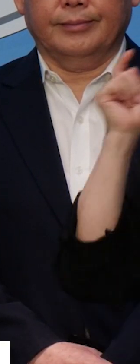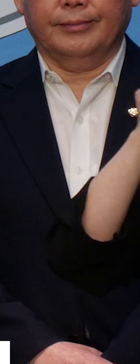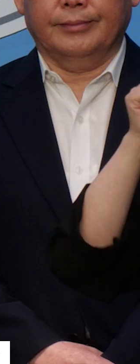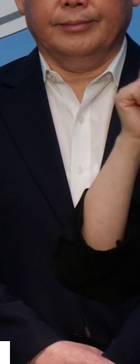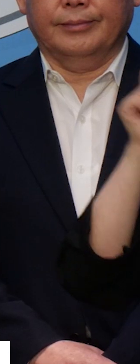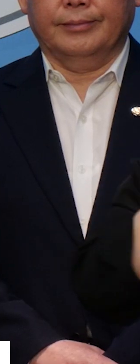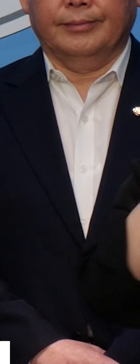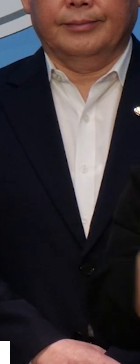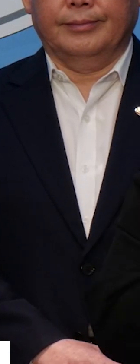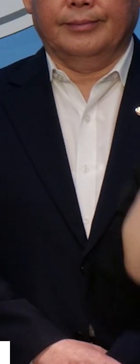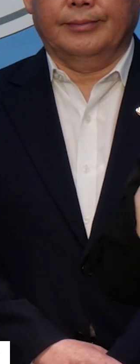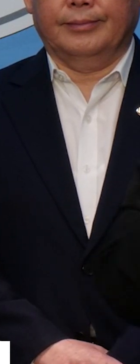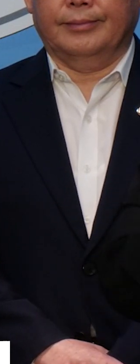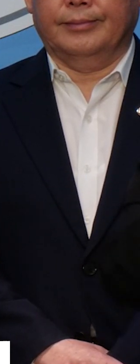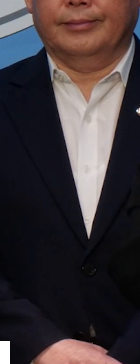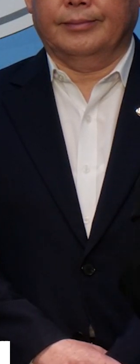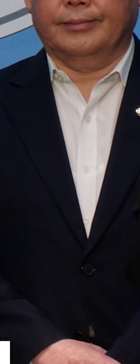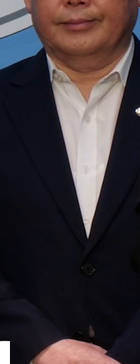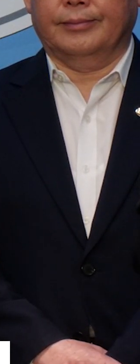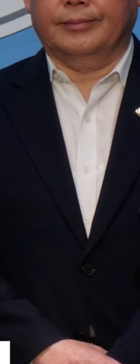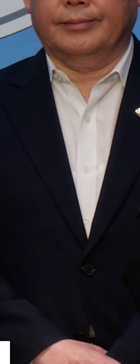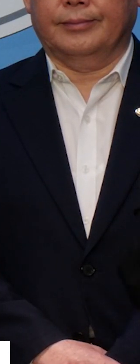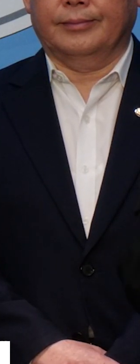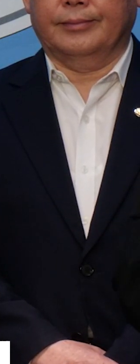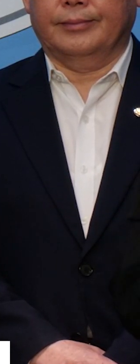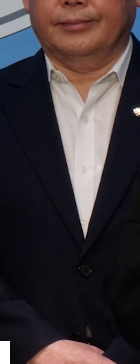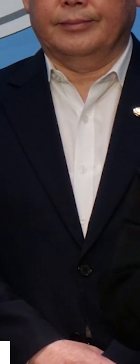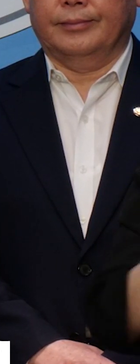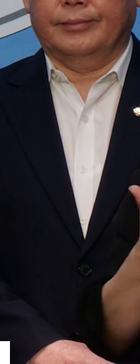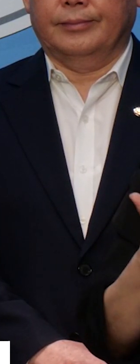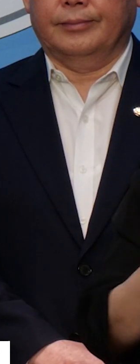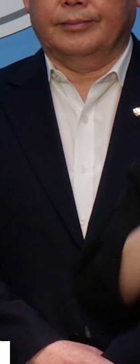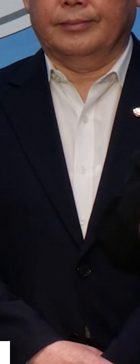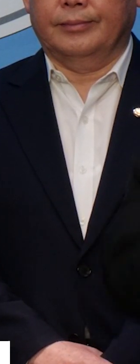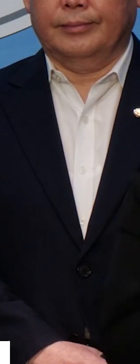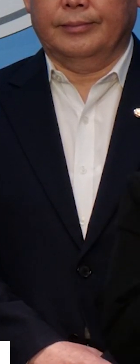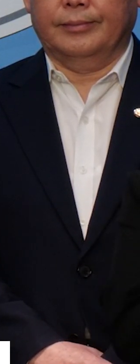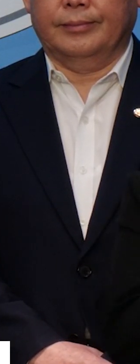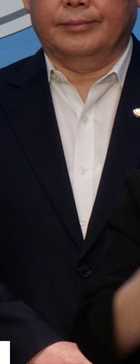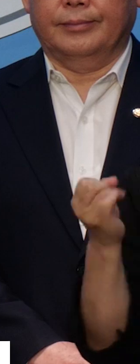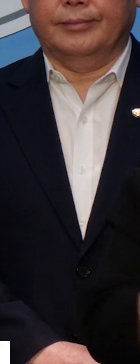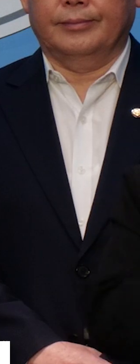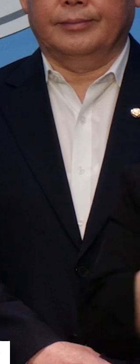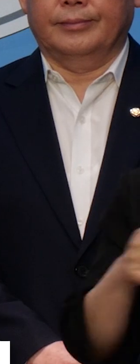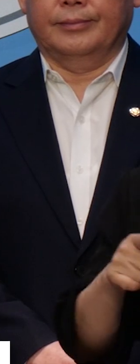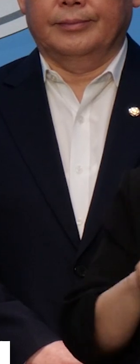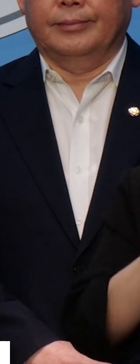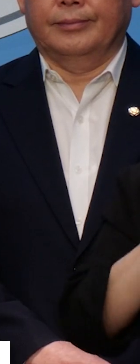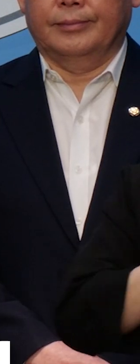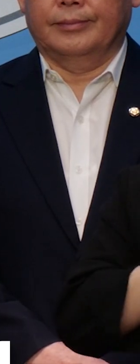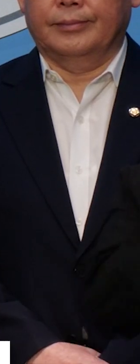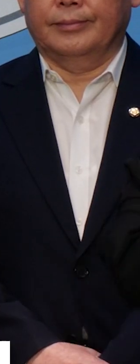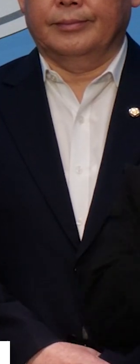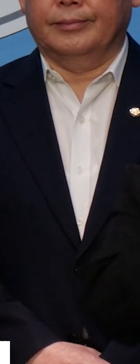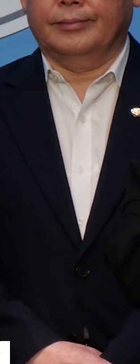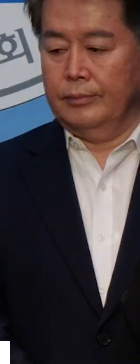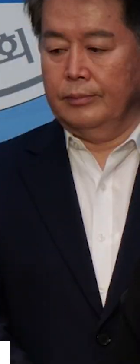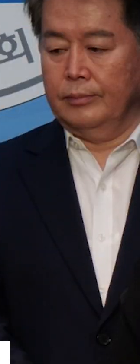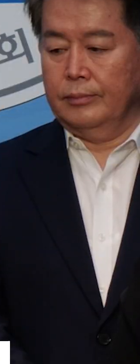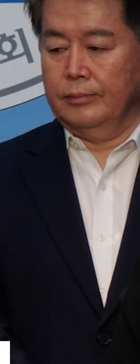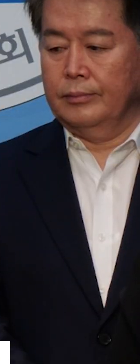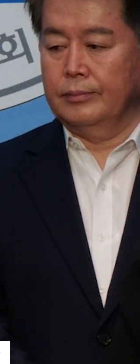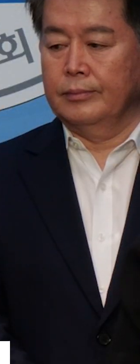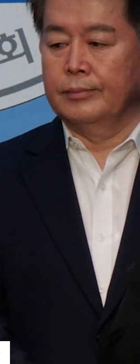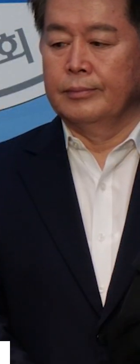시기와 적절성만은 문제가 아닙니다. 회담 내용도 각종 의구심을 자아내고 있습니다.